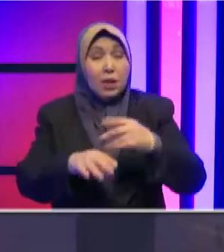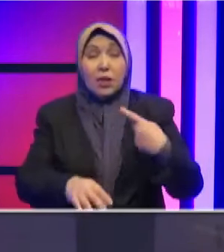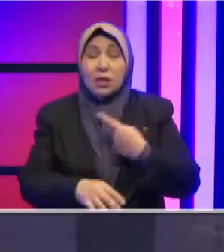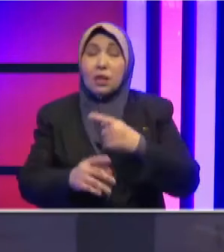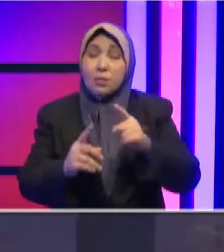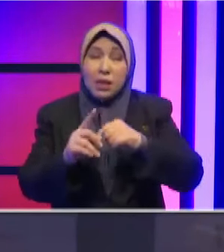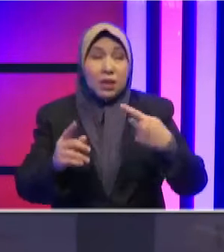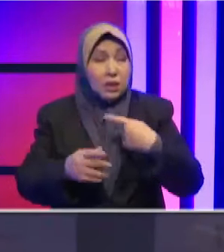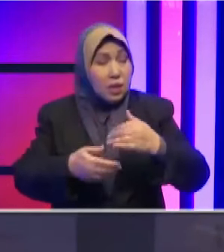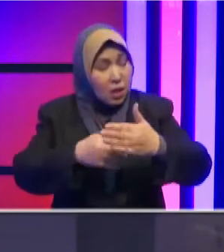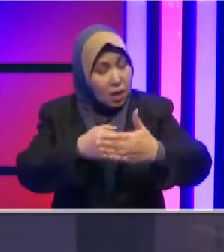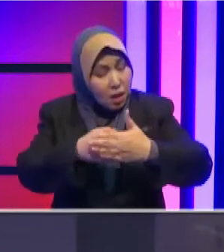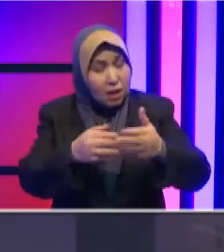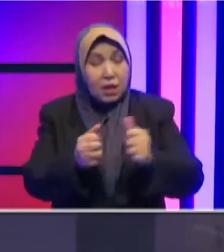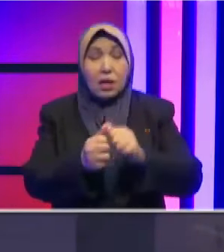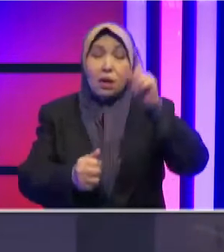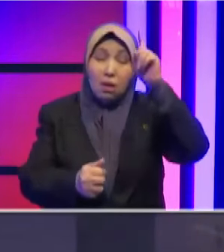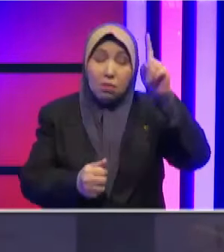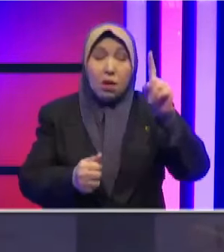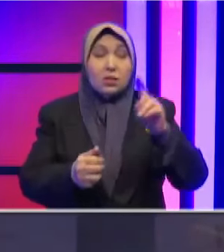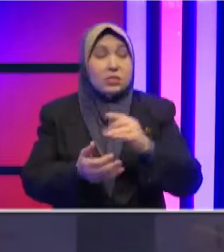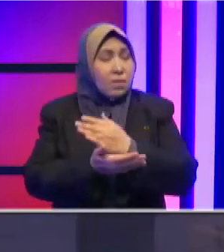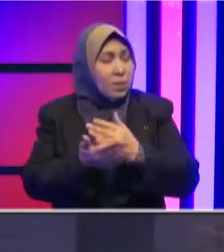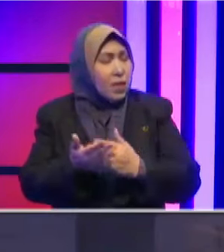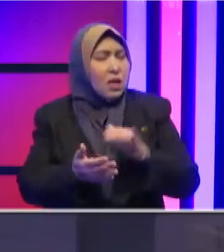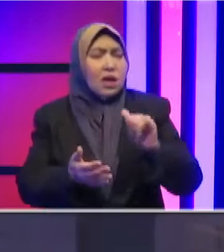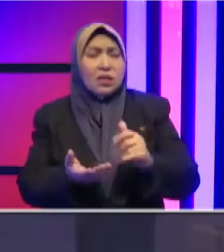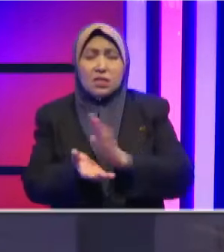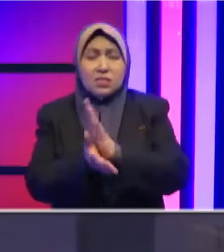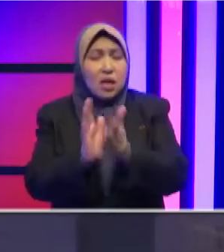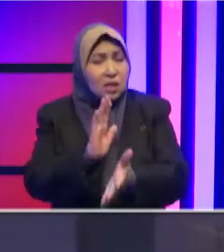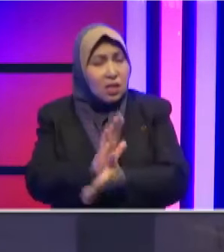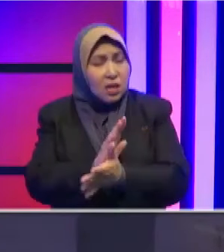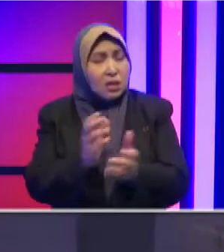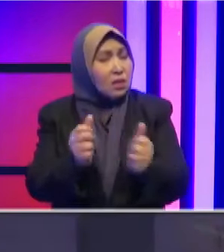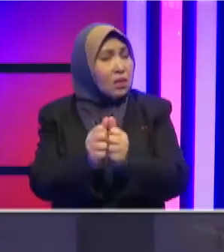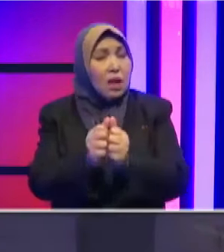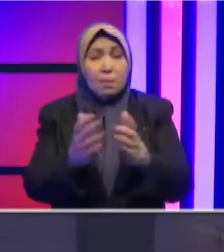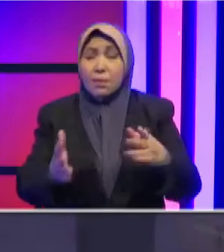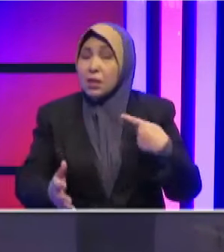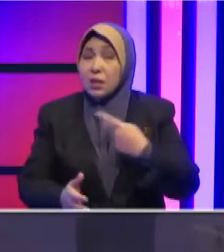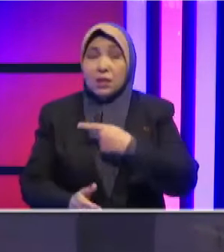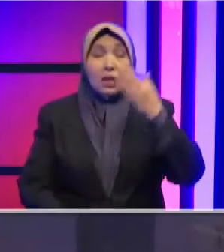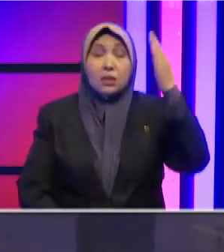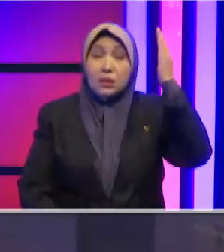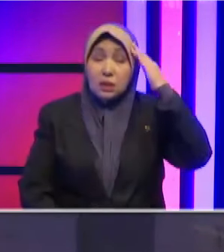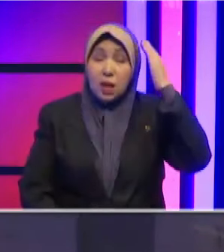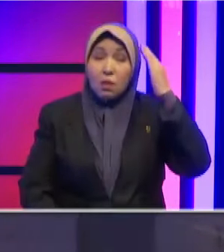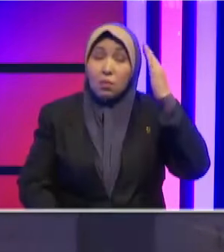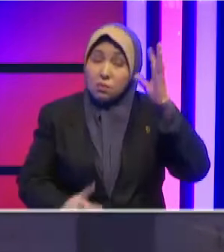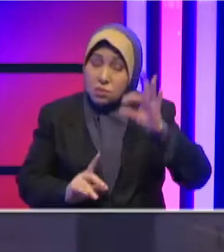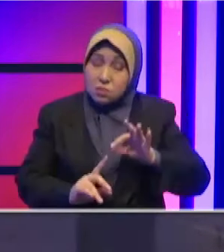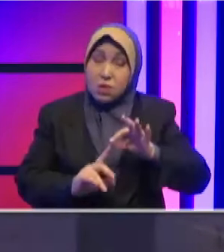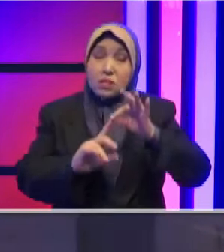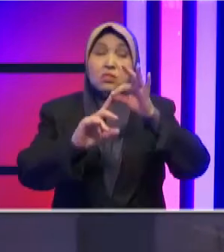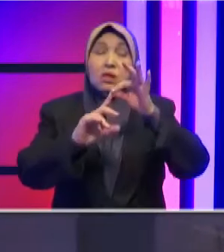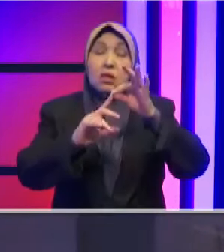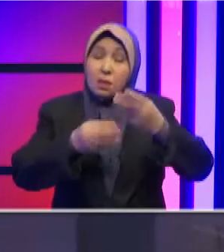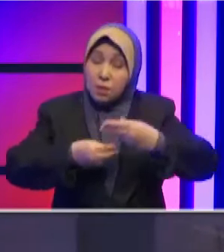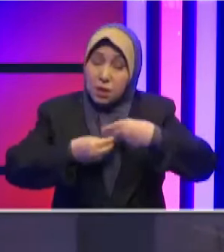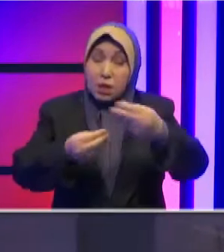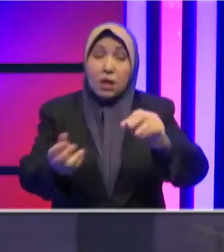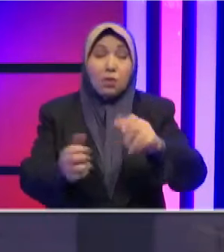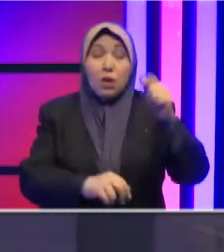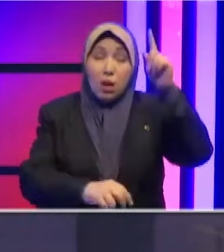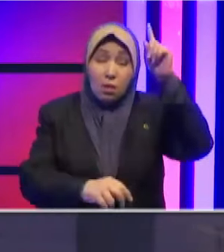dekat dengan Allah subhanahuwata'ala sesuatu yang akan terjadi tanpa kita ketahui khususnya diberikan oleh